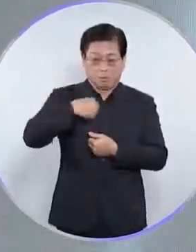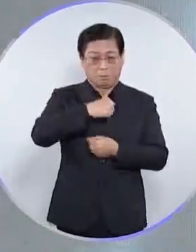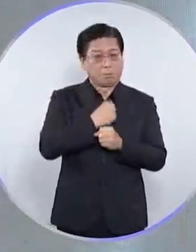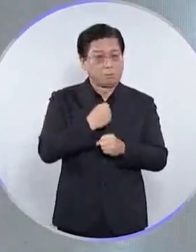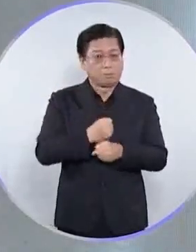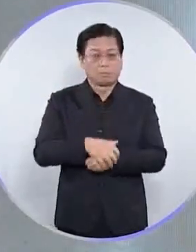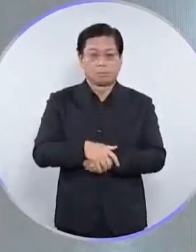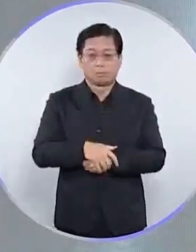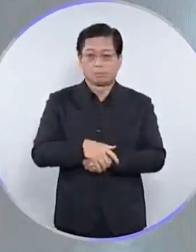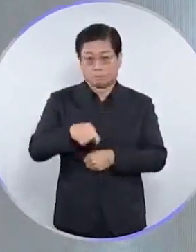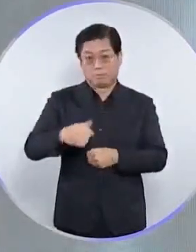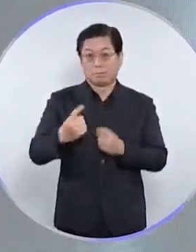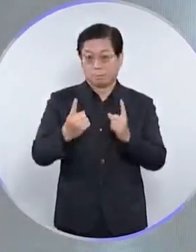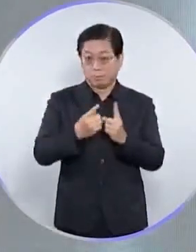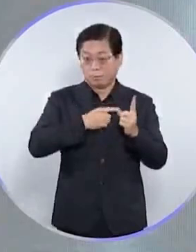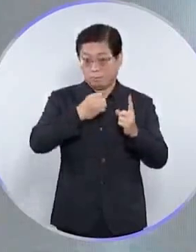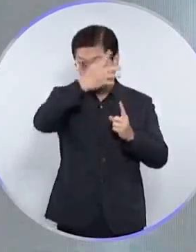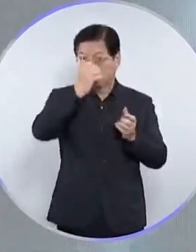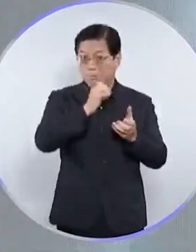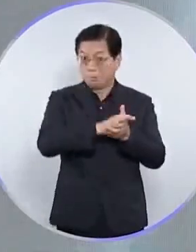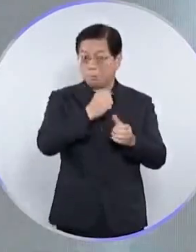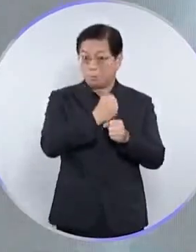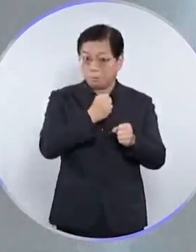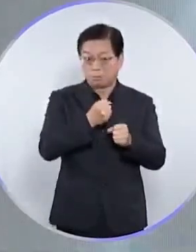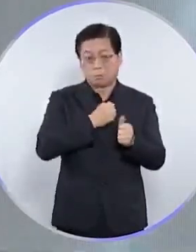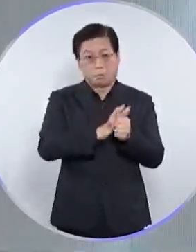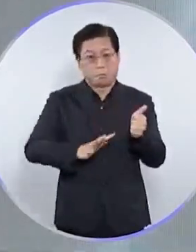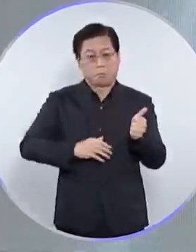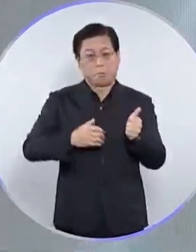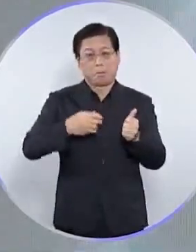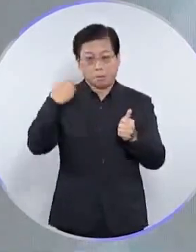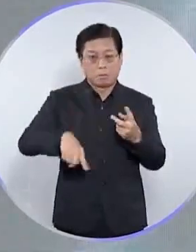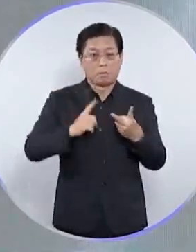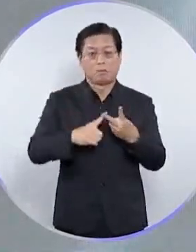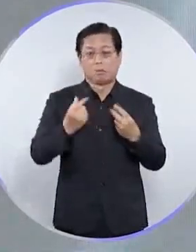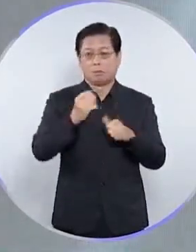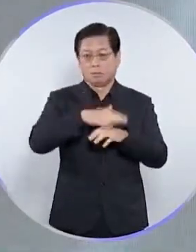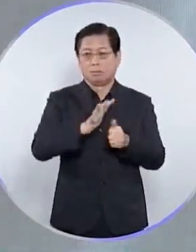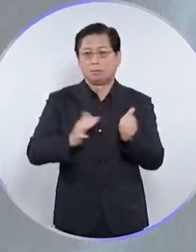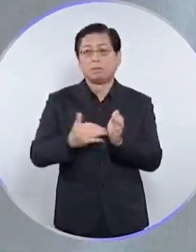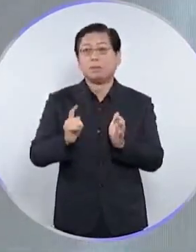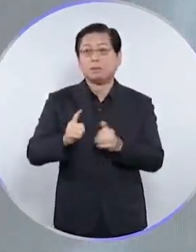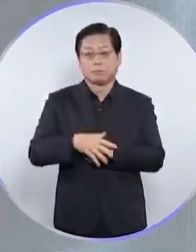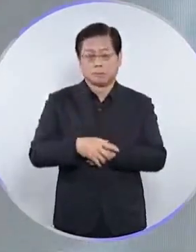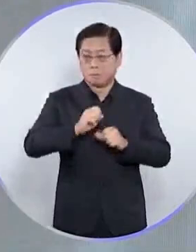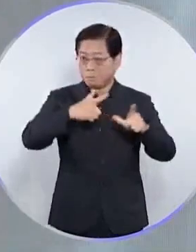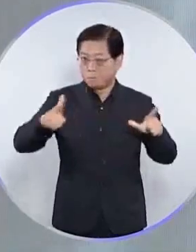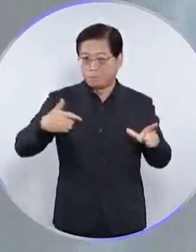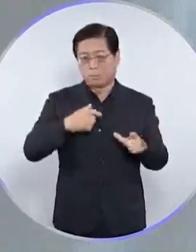啊，这不仅仅对年轻的就业市场造成冲击，也势必会影响百工百